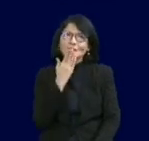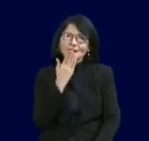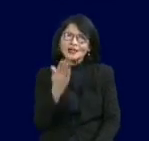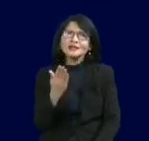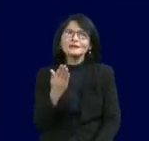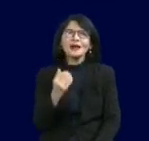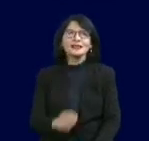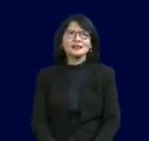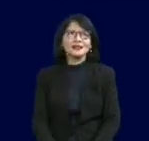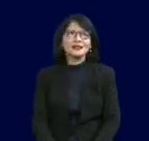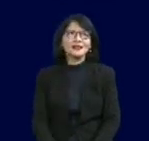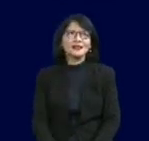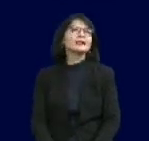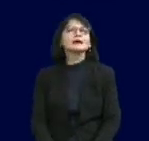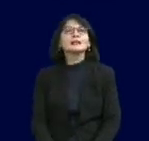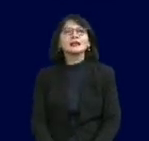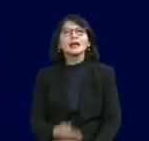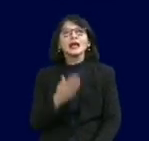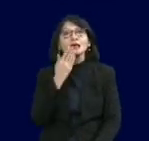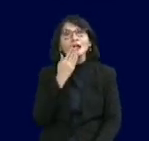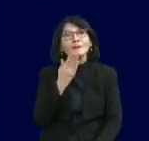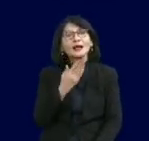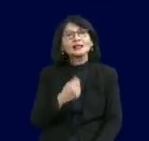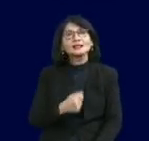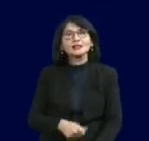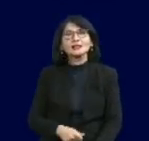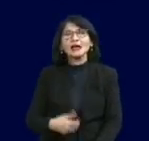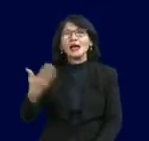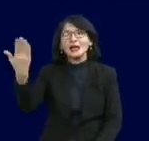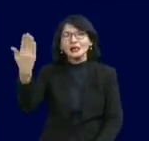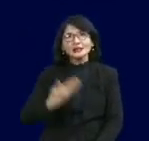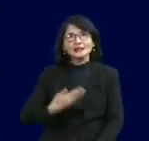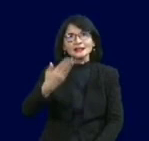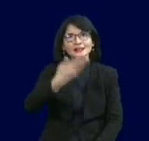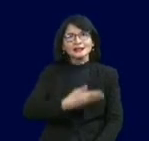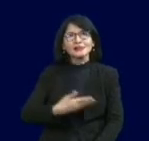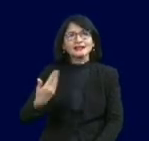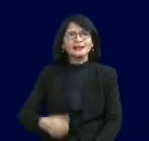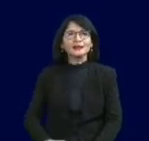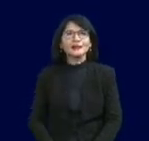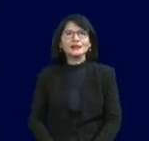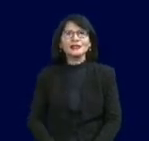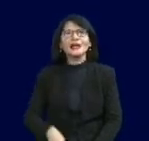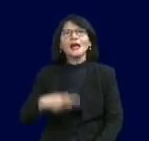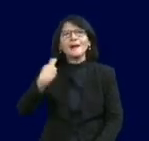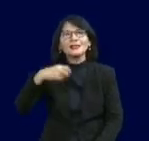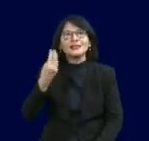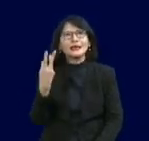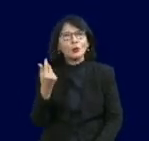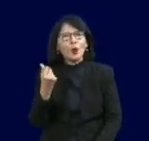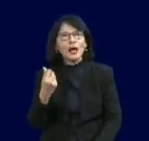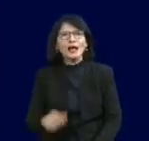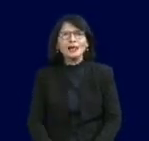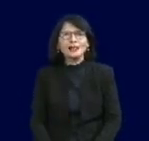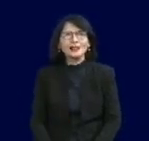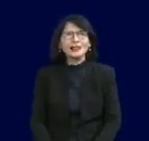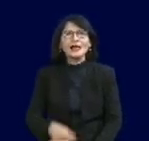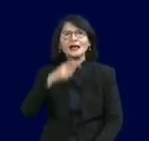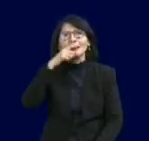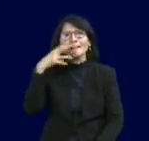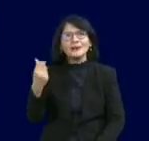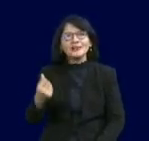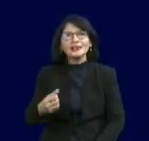kasih atas kehadiran Bapak Menpan RB, Ibu Menq, dan Bapak Menek